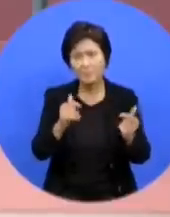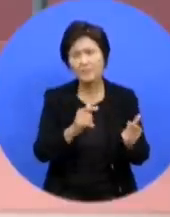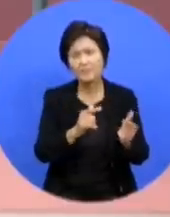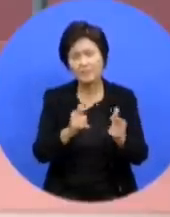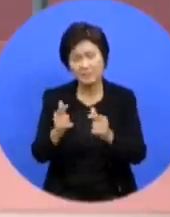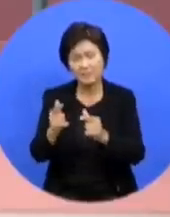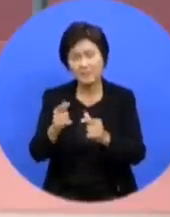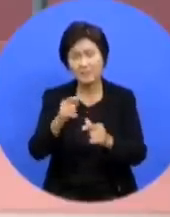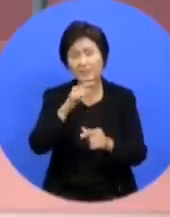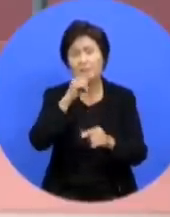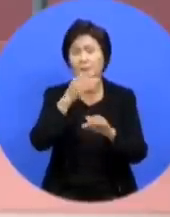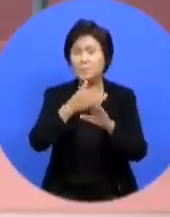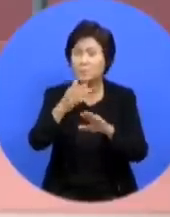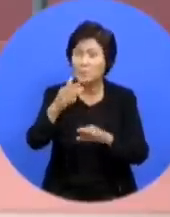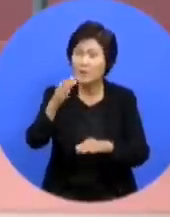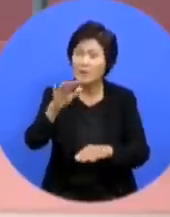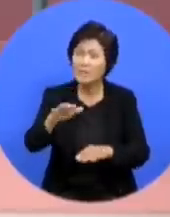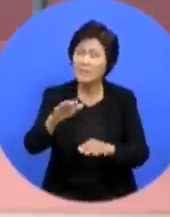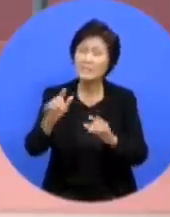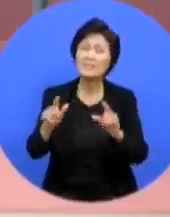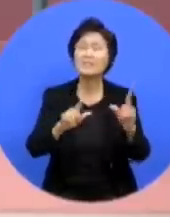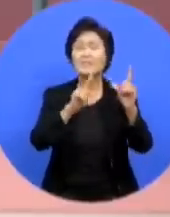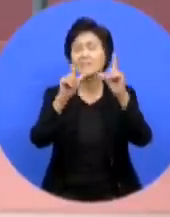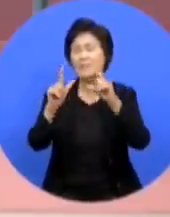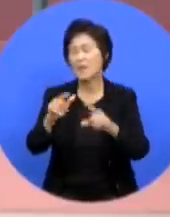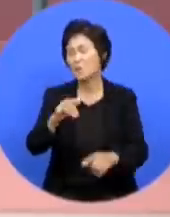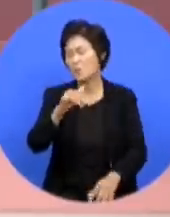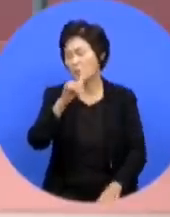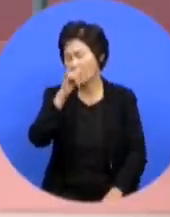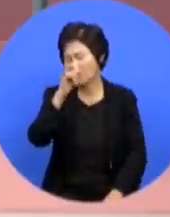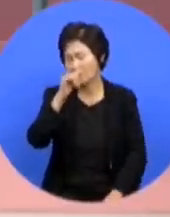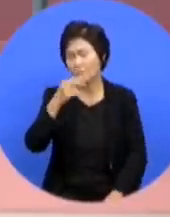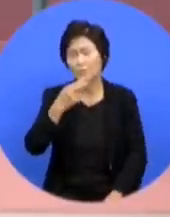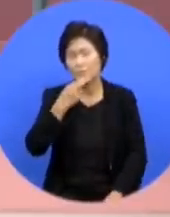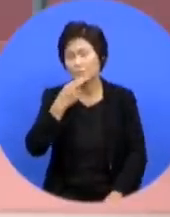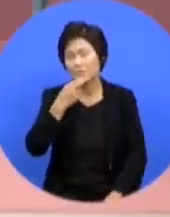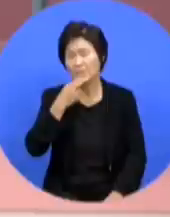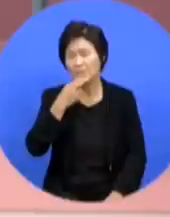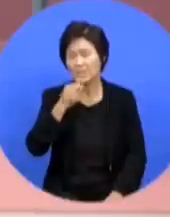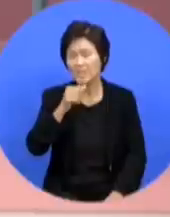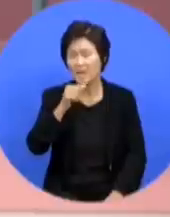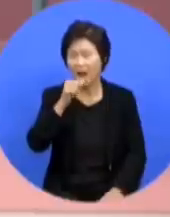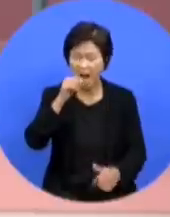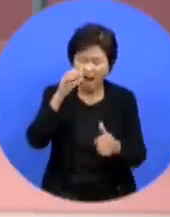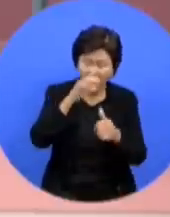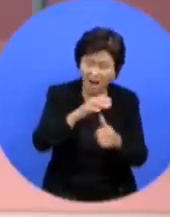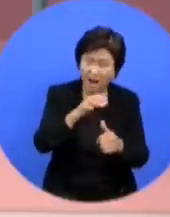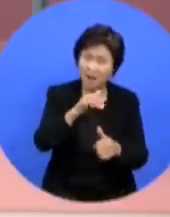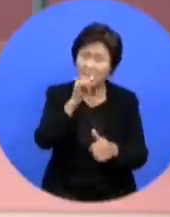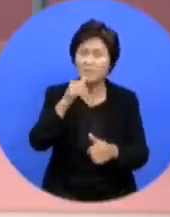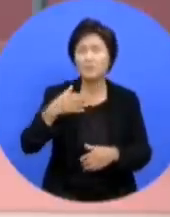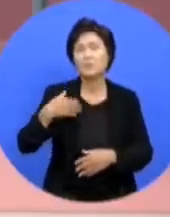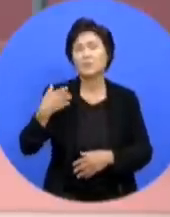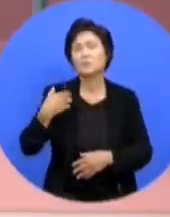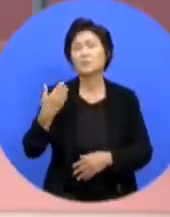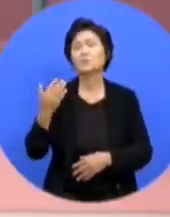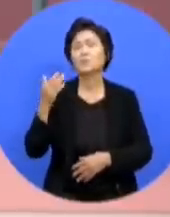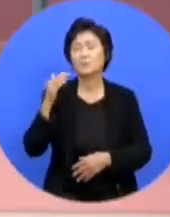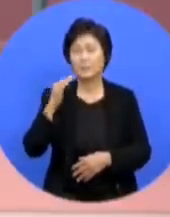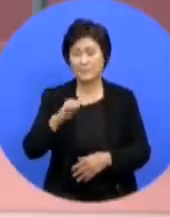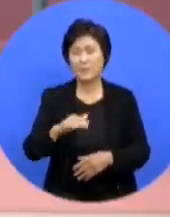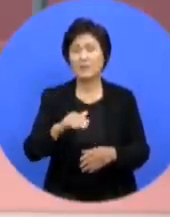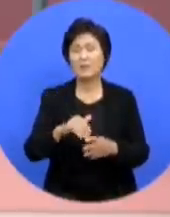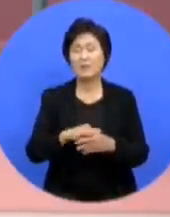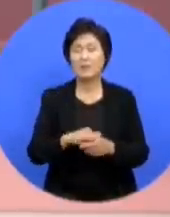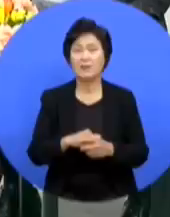그 땅에서 살고 있는지 아니면 수용소에 갇혔는지 알지 못하는 하나님 백성들에게 저는 이런 말씀을 하고